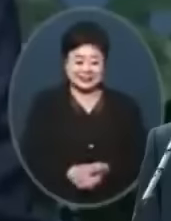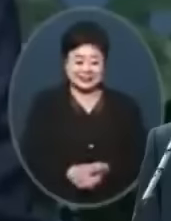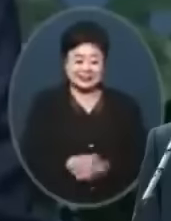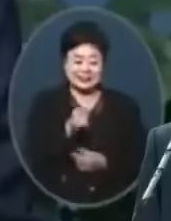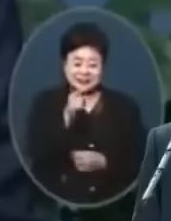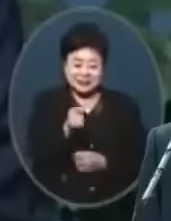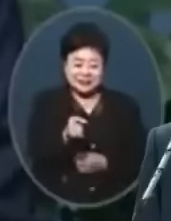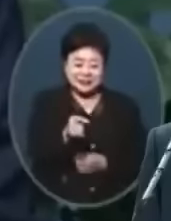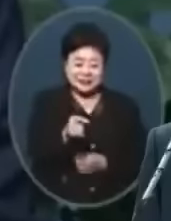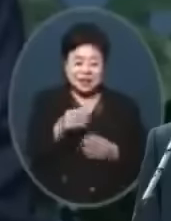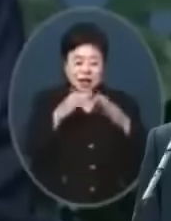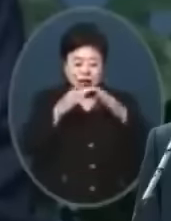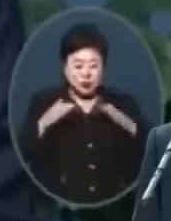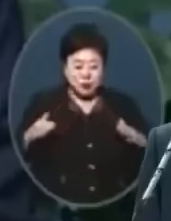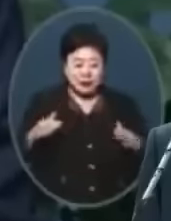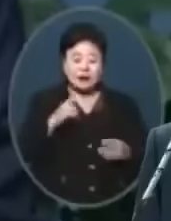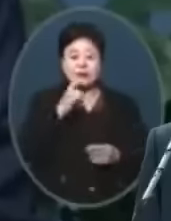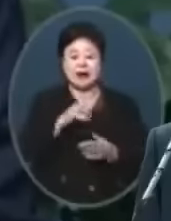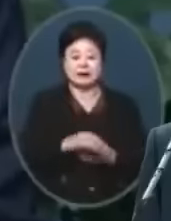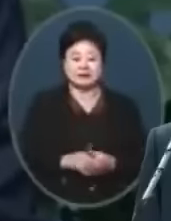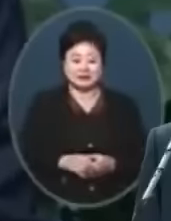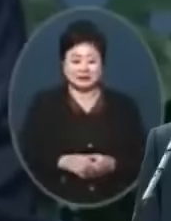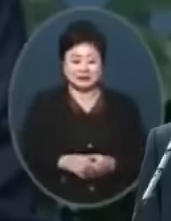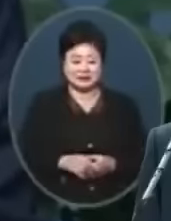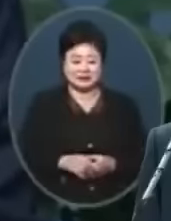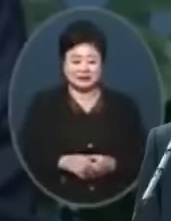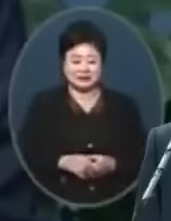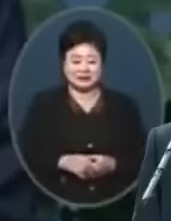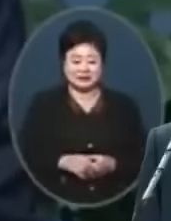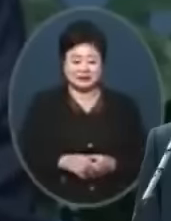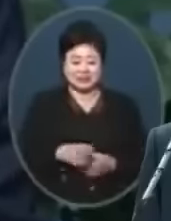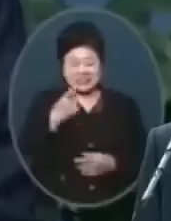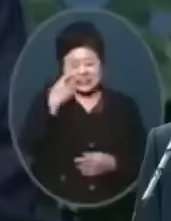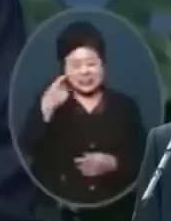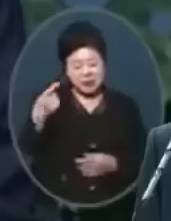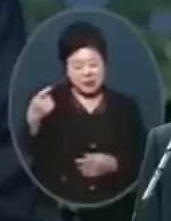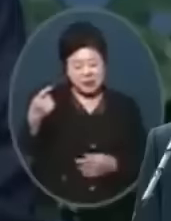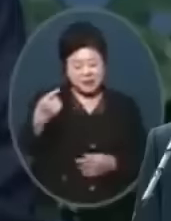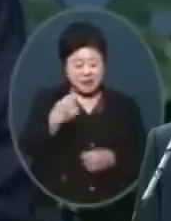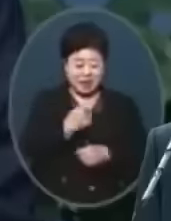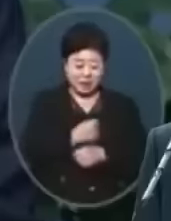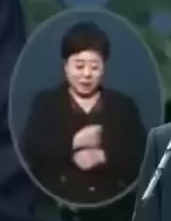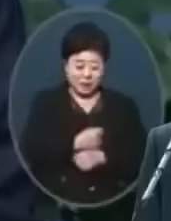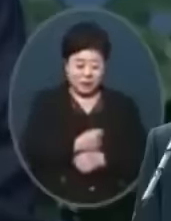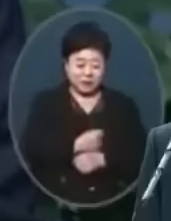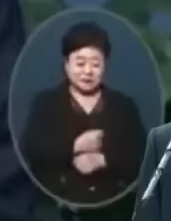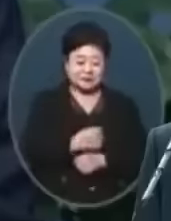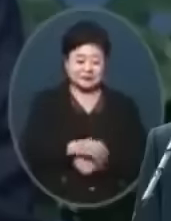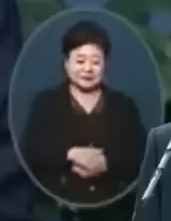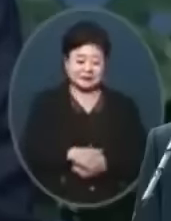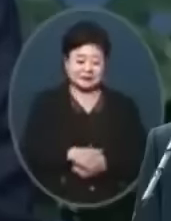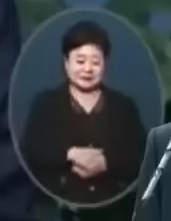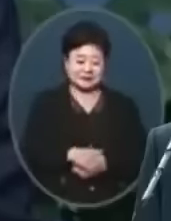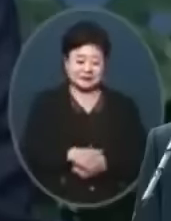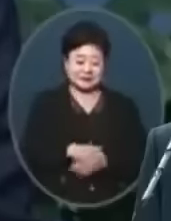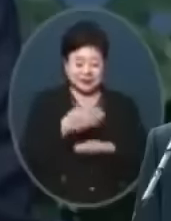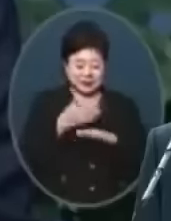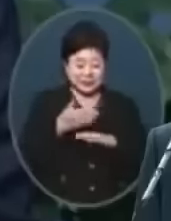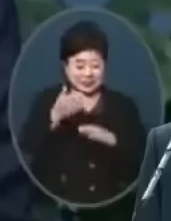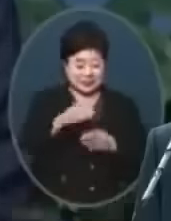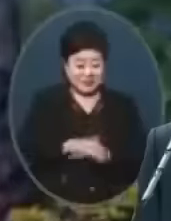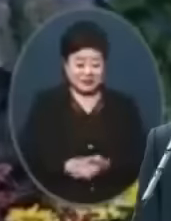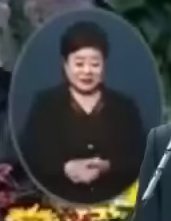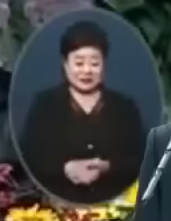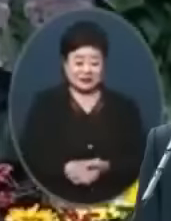그것을 초막절이라고 말합니다. 초막절에 절기를 정하고 하나님께 감사를 해야